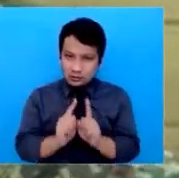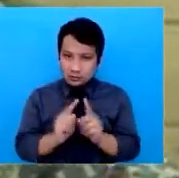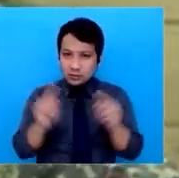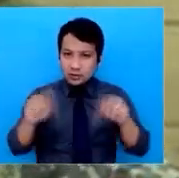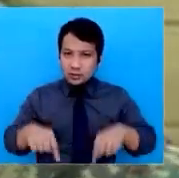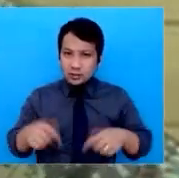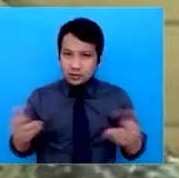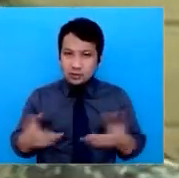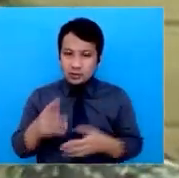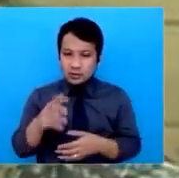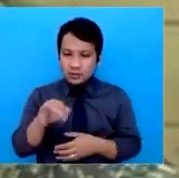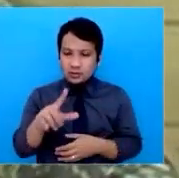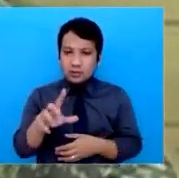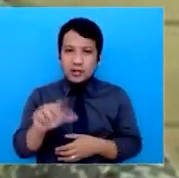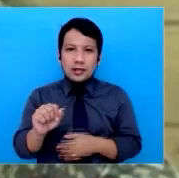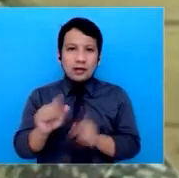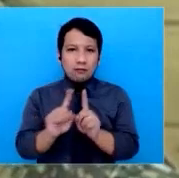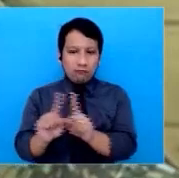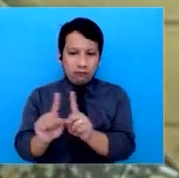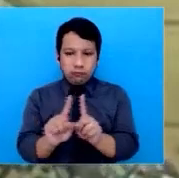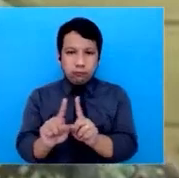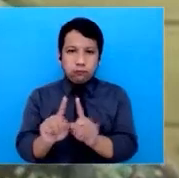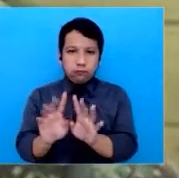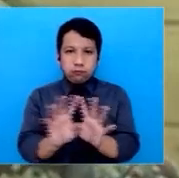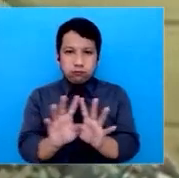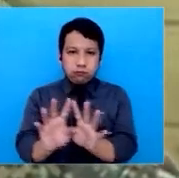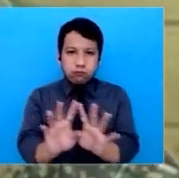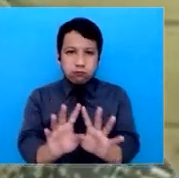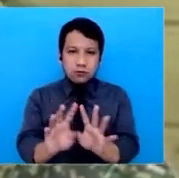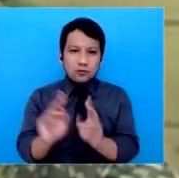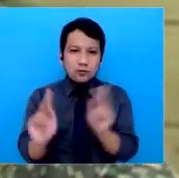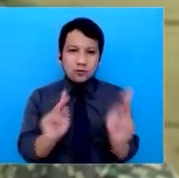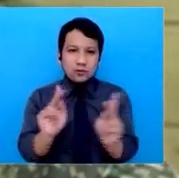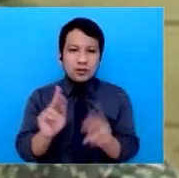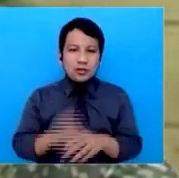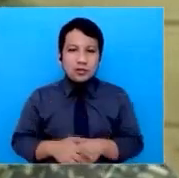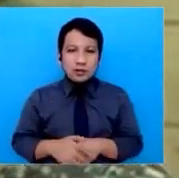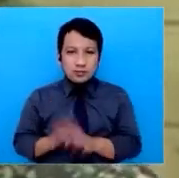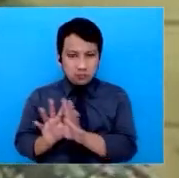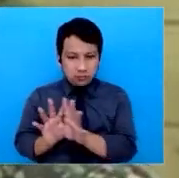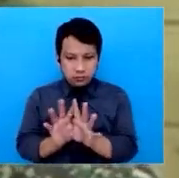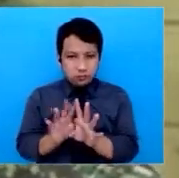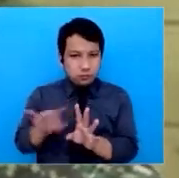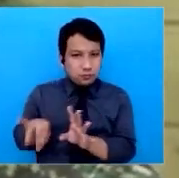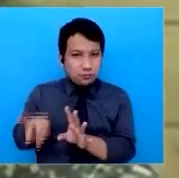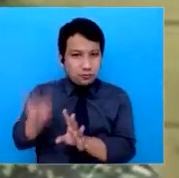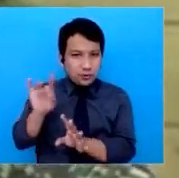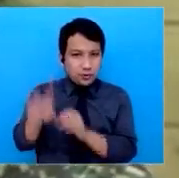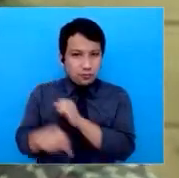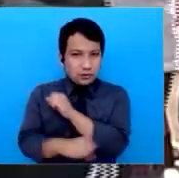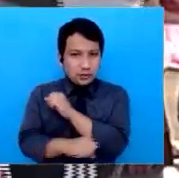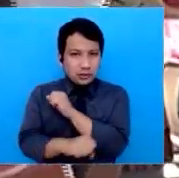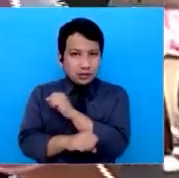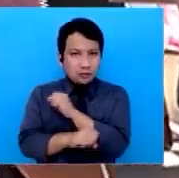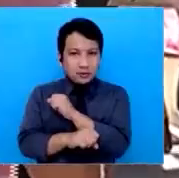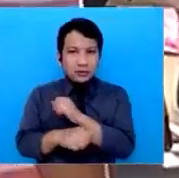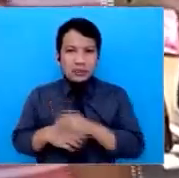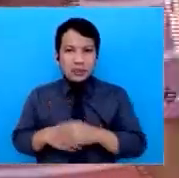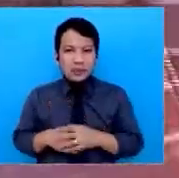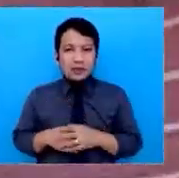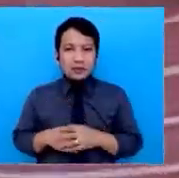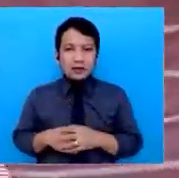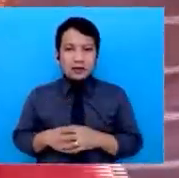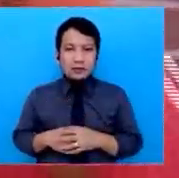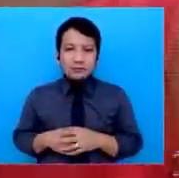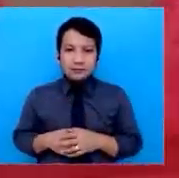Ilaya, iniipit nila yung ano, yung tao. Iniipit nila yung tao hanggang makuha nila yung ano, yung